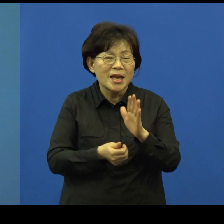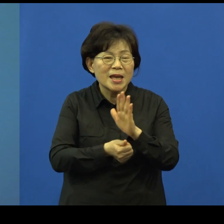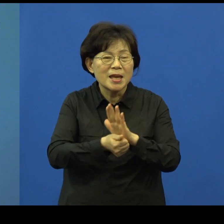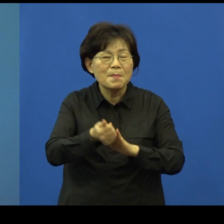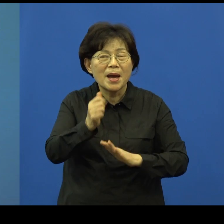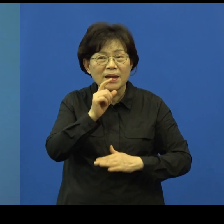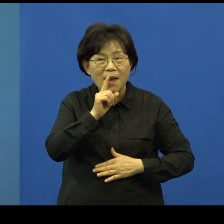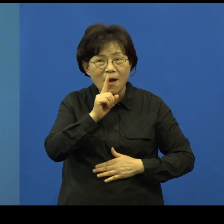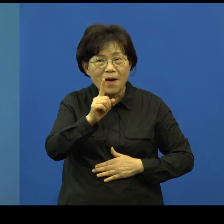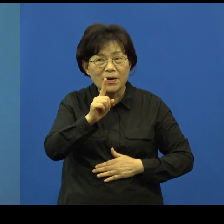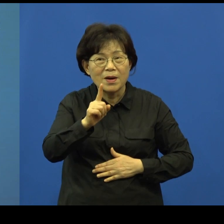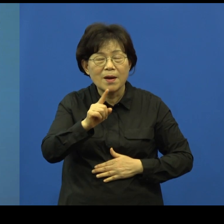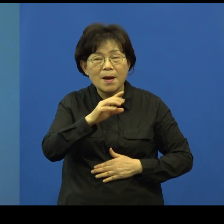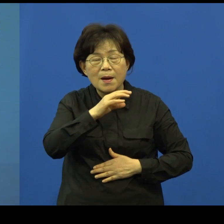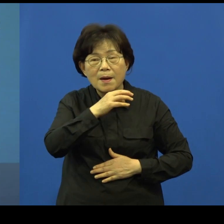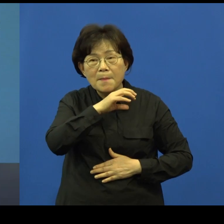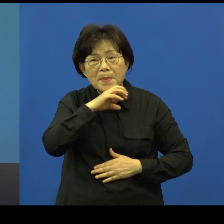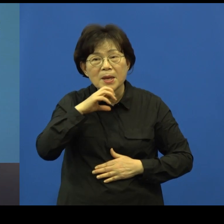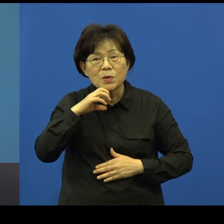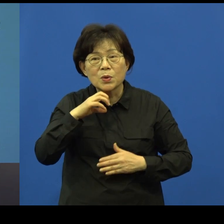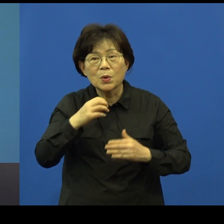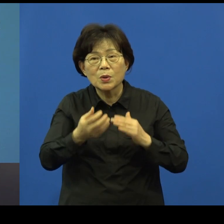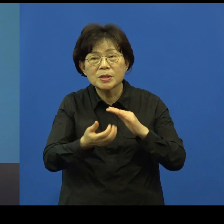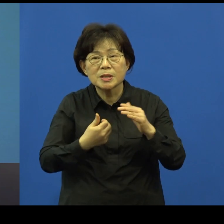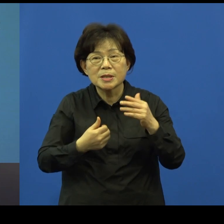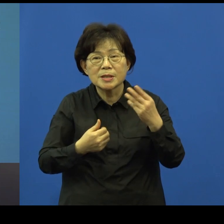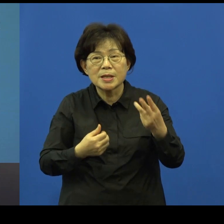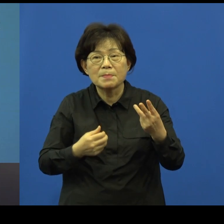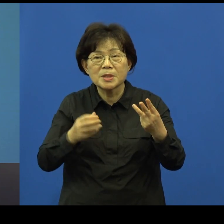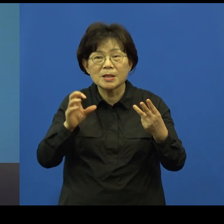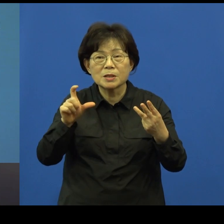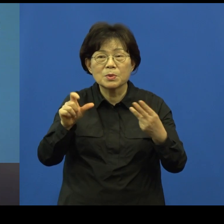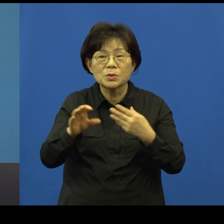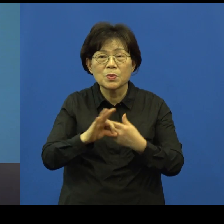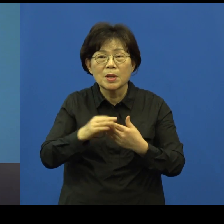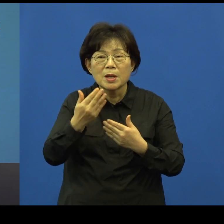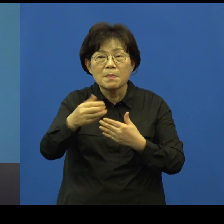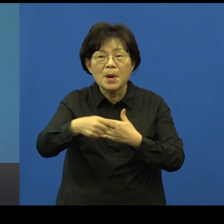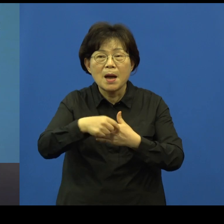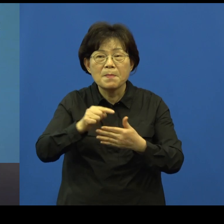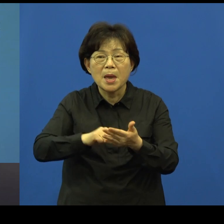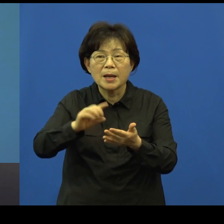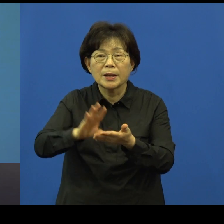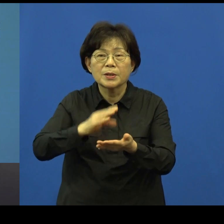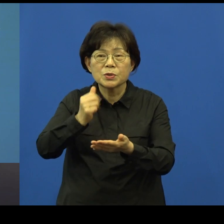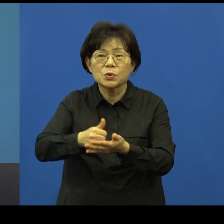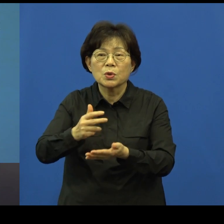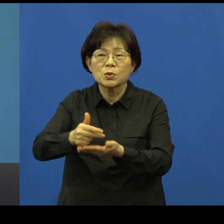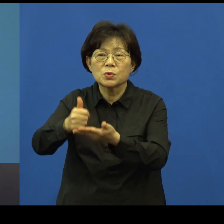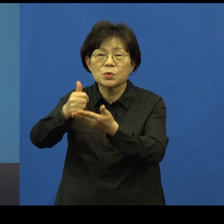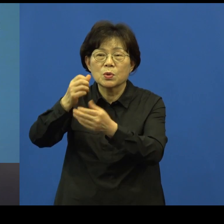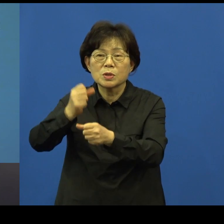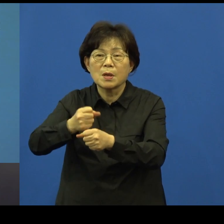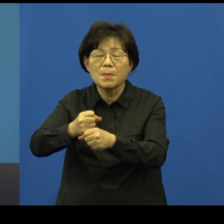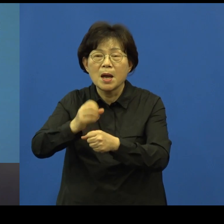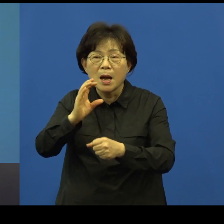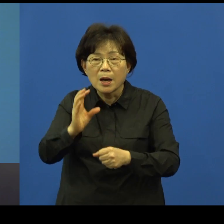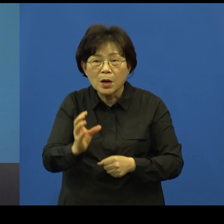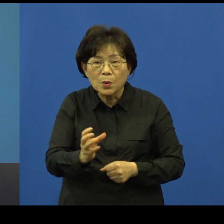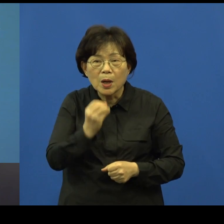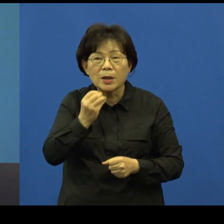그 다음에 베드로전서 3장 15절인데요. 너희 마음에 그리스도를 주로 삼아 거룩하게 하고 너희 속에 있는 소망의 이유를